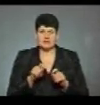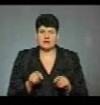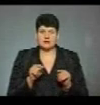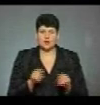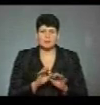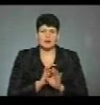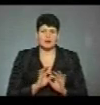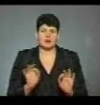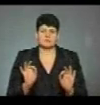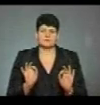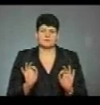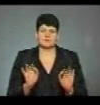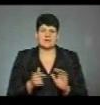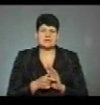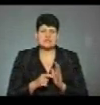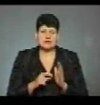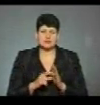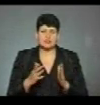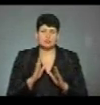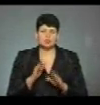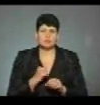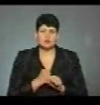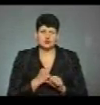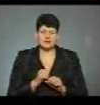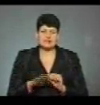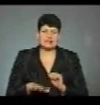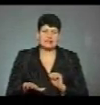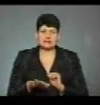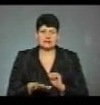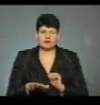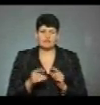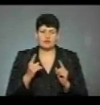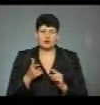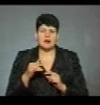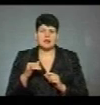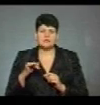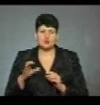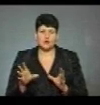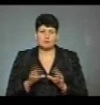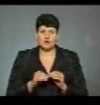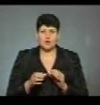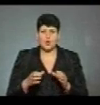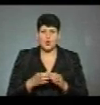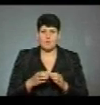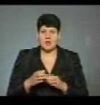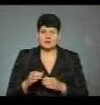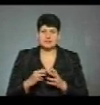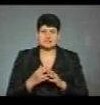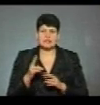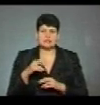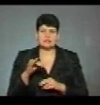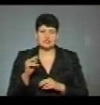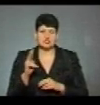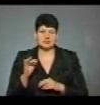такого прекрасного закладу, який буде працювати на території Великогаївської об'єднаної громади і села Дичків